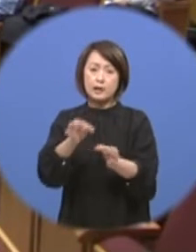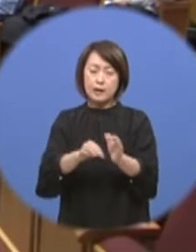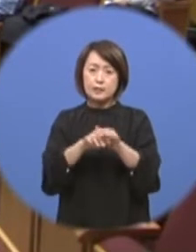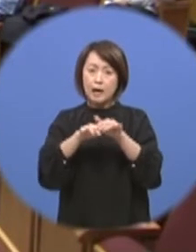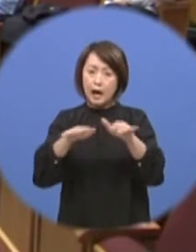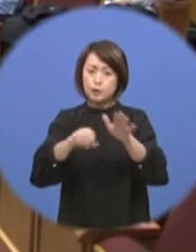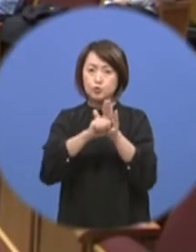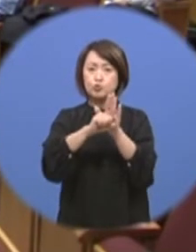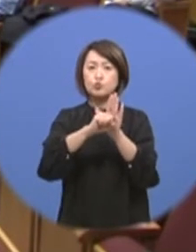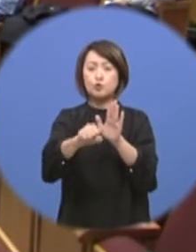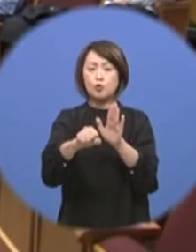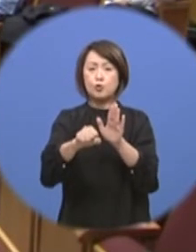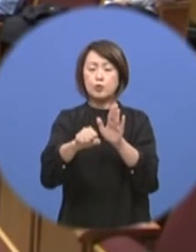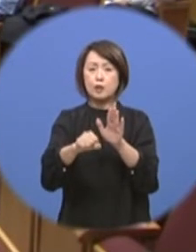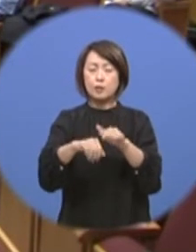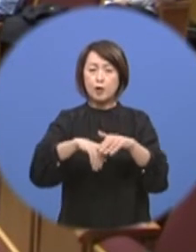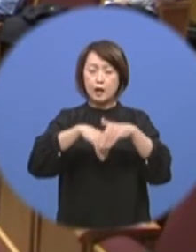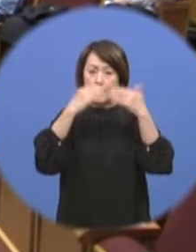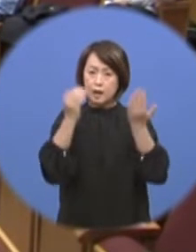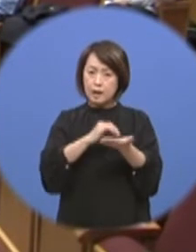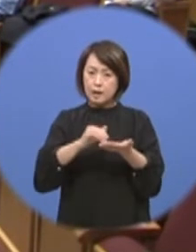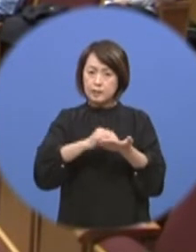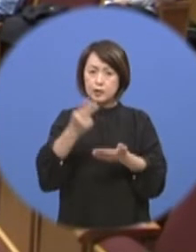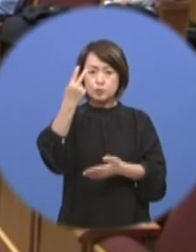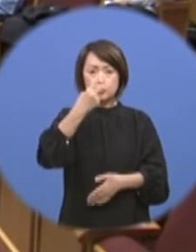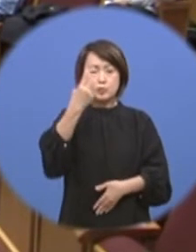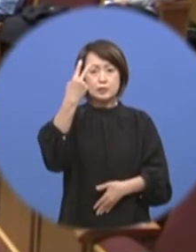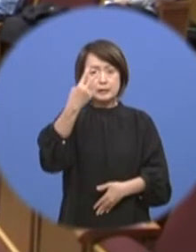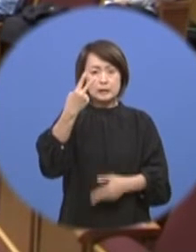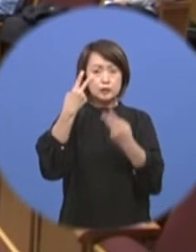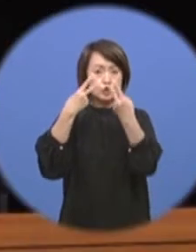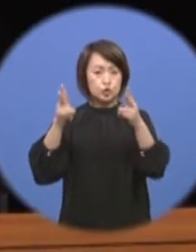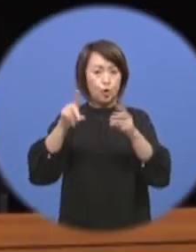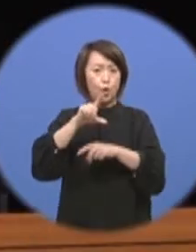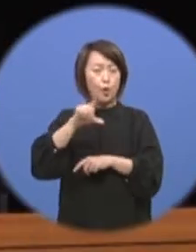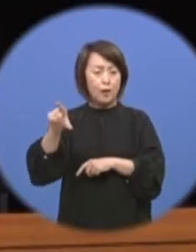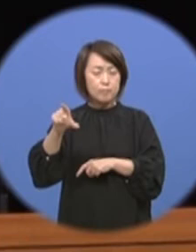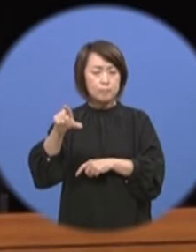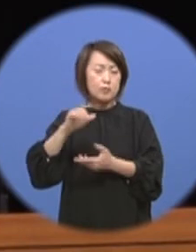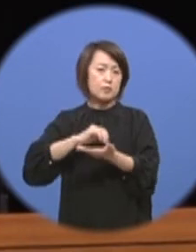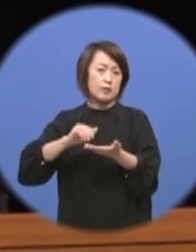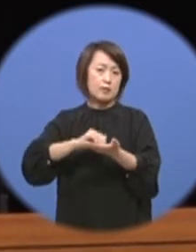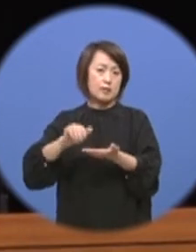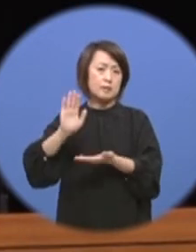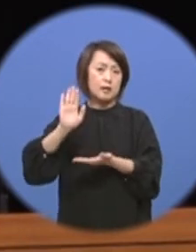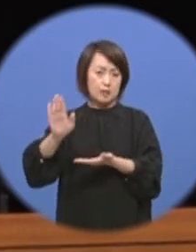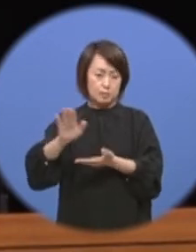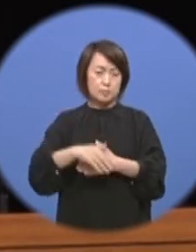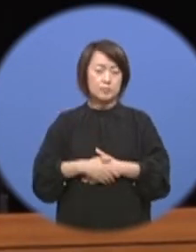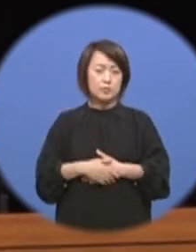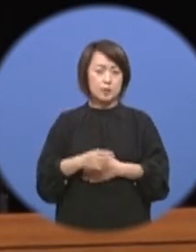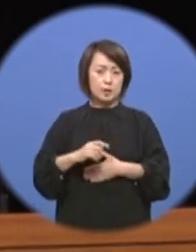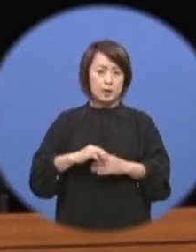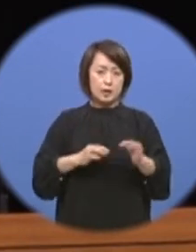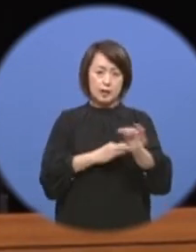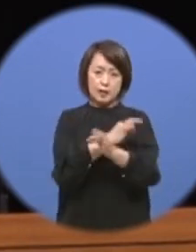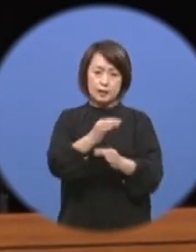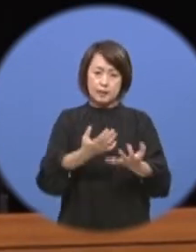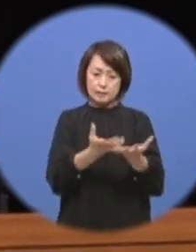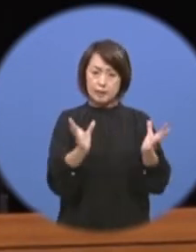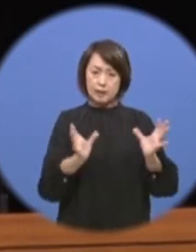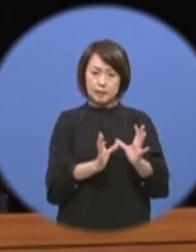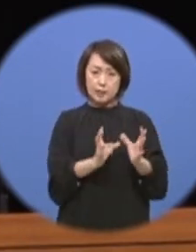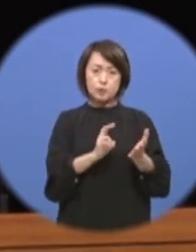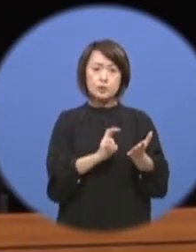約2兆円とも試算されております我々経済界といたしまして